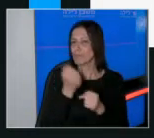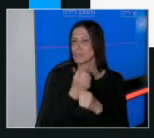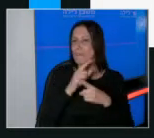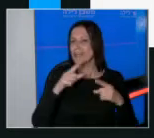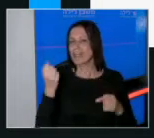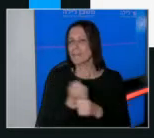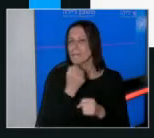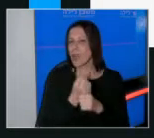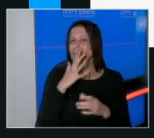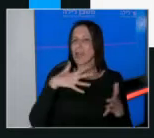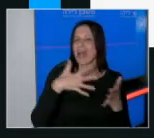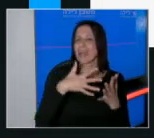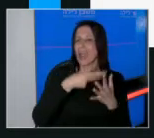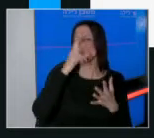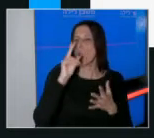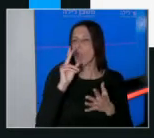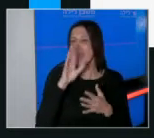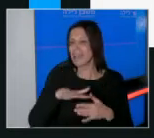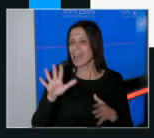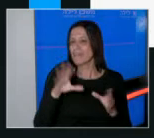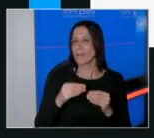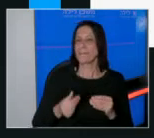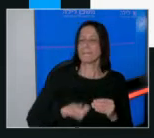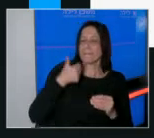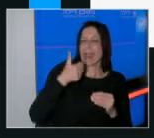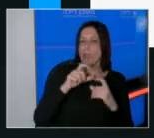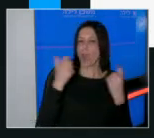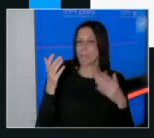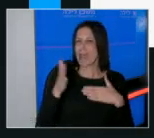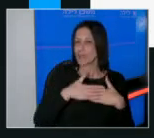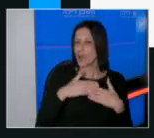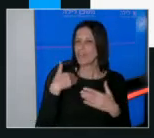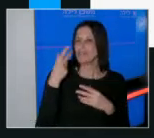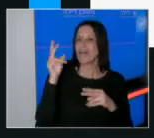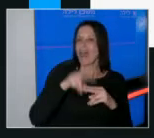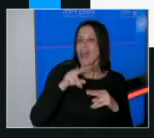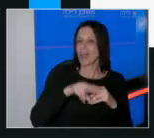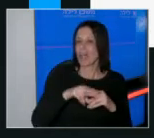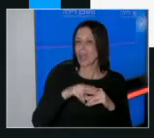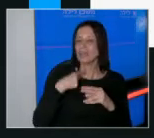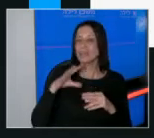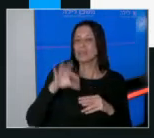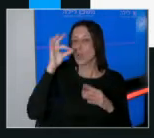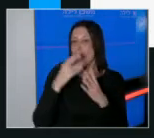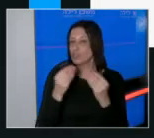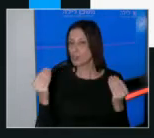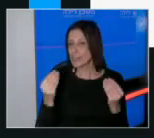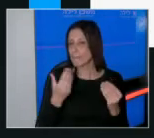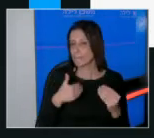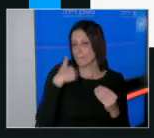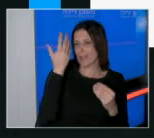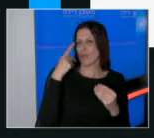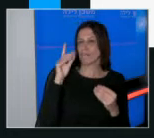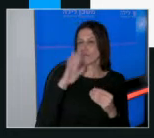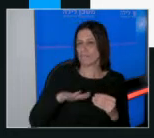מגוון פעולות, לרבות חקירת הורי הקטינה, ובעלי אולם החתונות. ולאחר מכן, עת אותרו החשודים, הבגיר